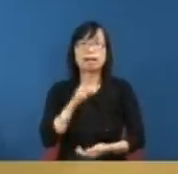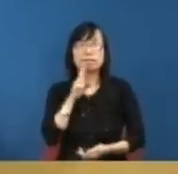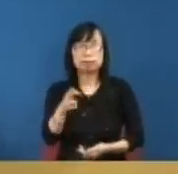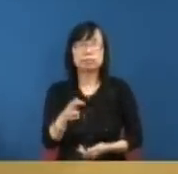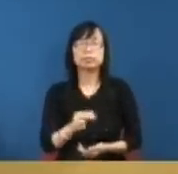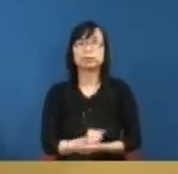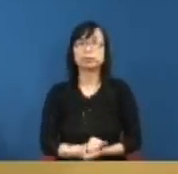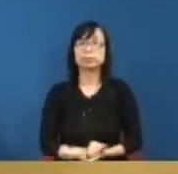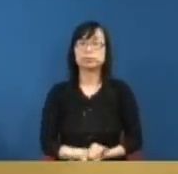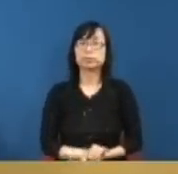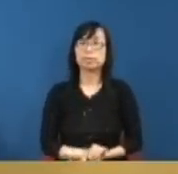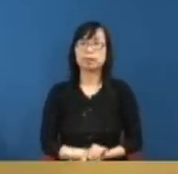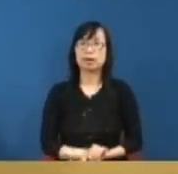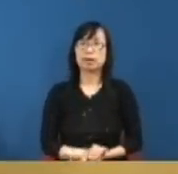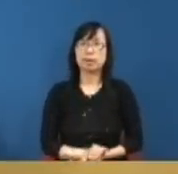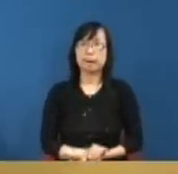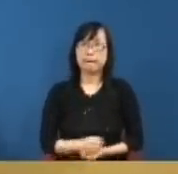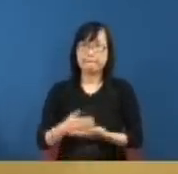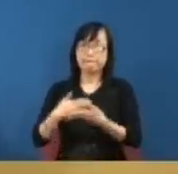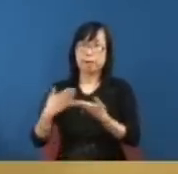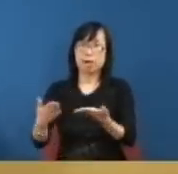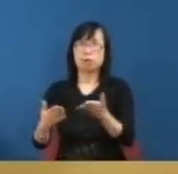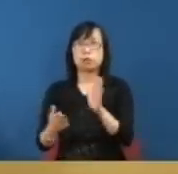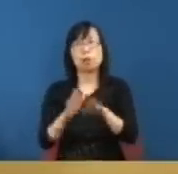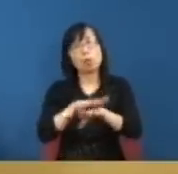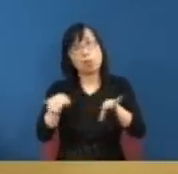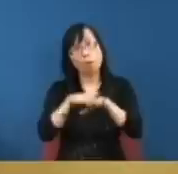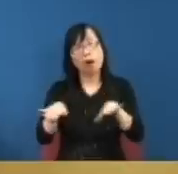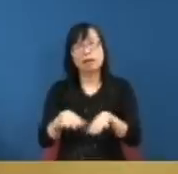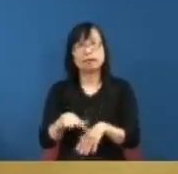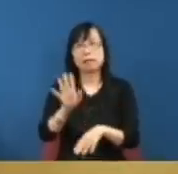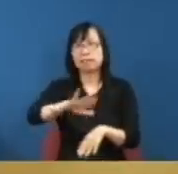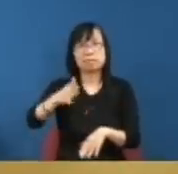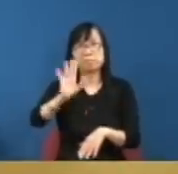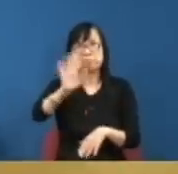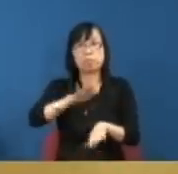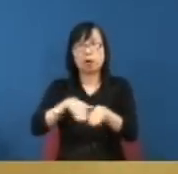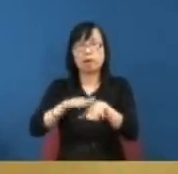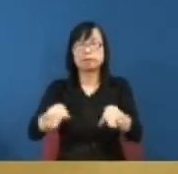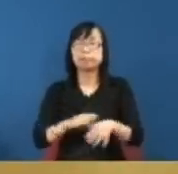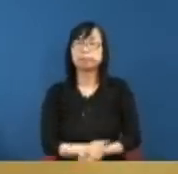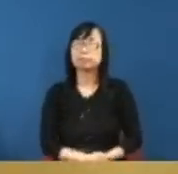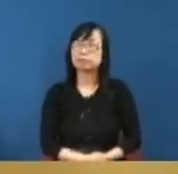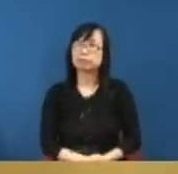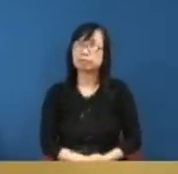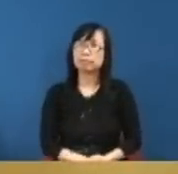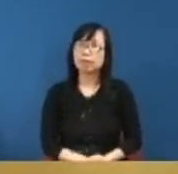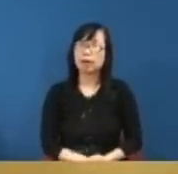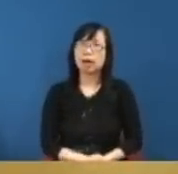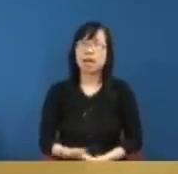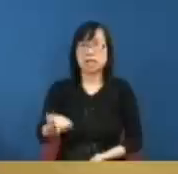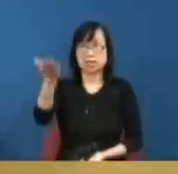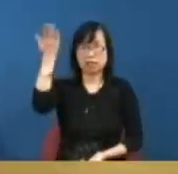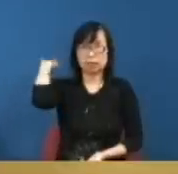呢現在表面上的和諧更加不和諧。因為很簡單，當我們在過去